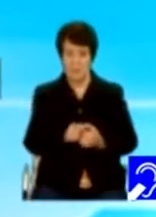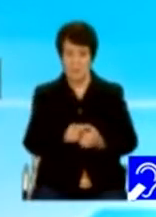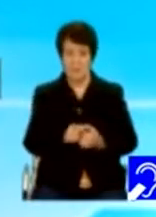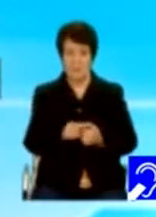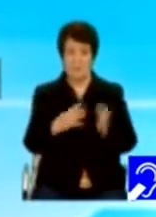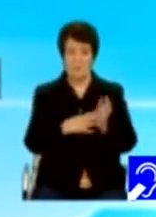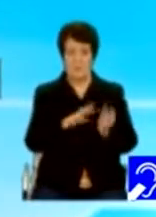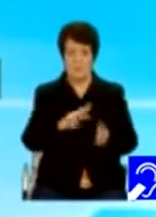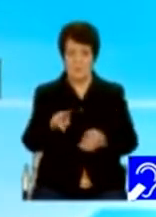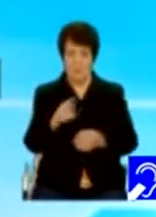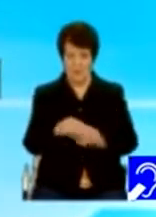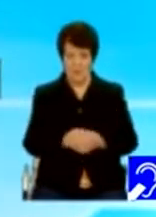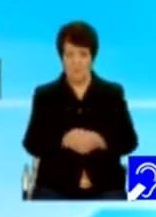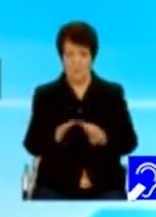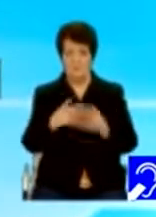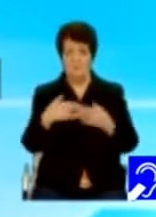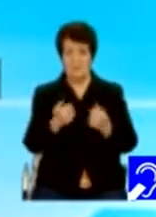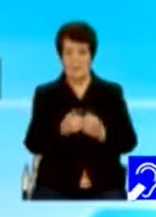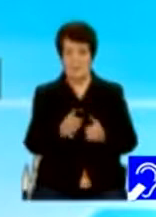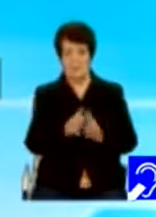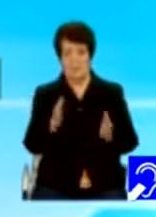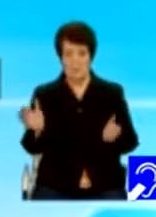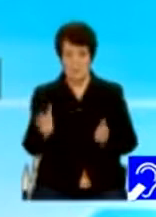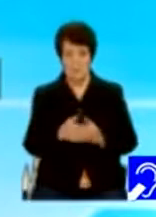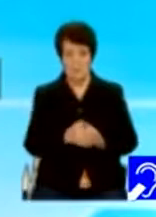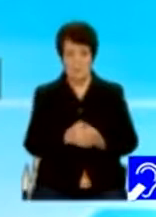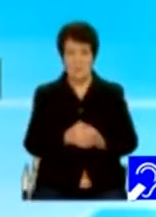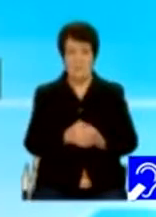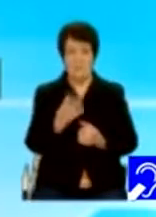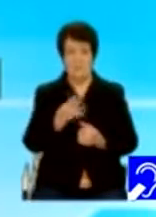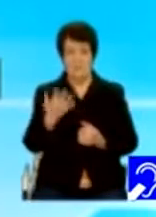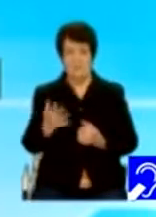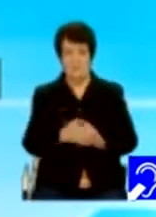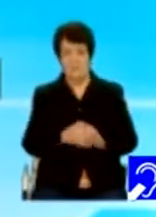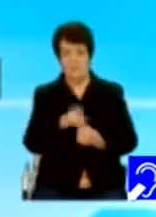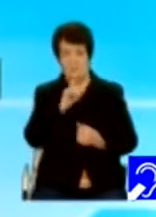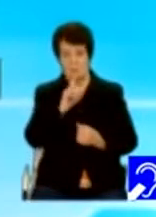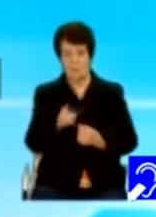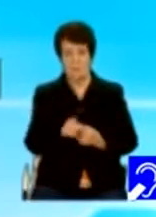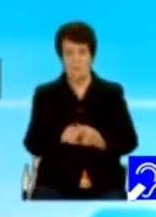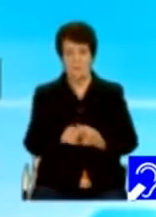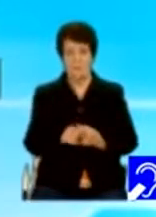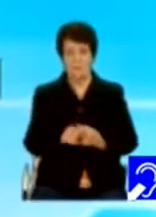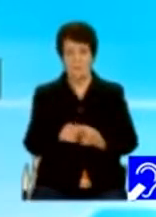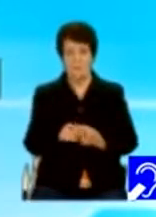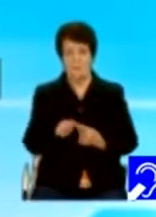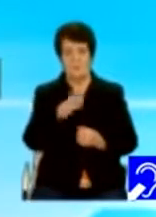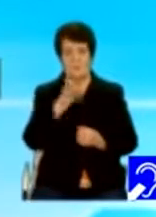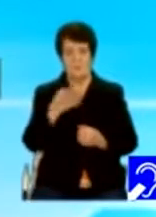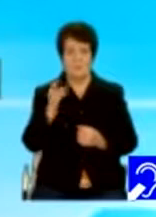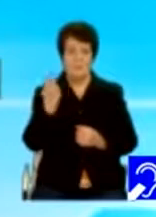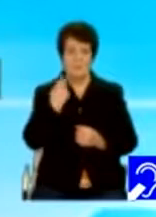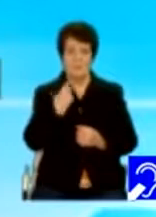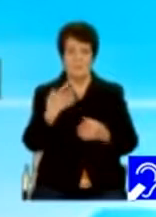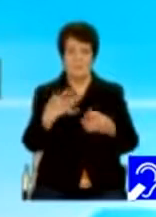de 9.000 de lei și familiei care au mai mulți de 3 copii, 4 și mai mulți copii, să primească o indemnizație lunar de 9.000 de lei și să fie scutiți de